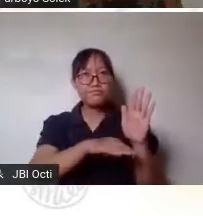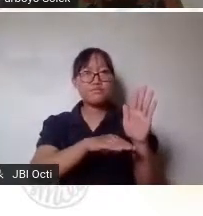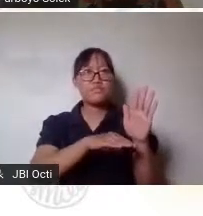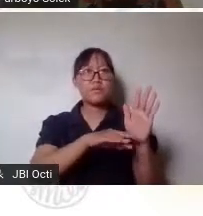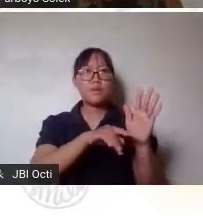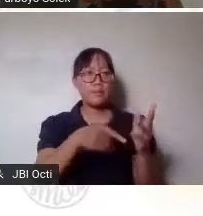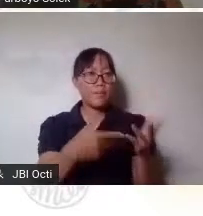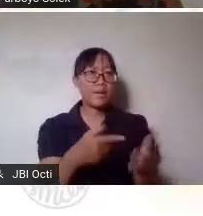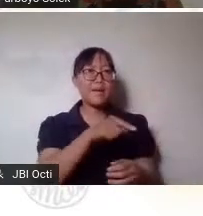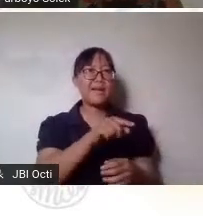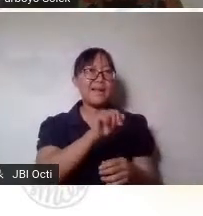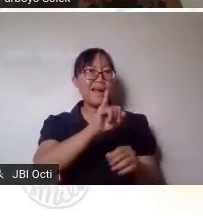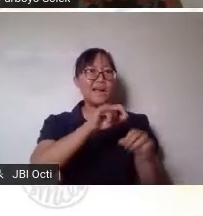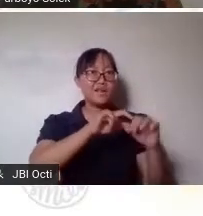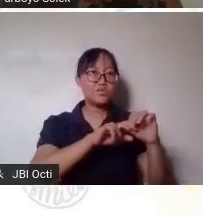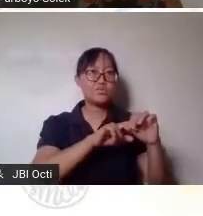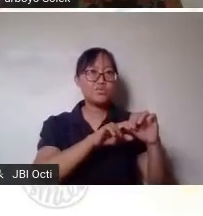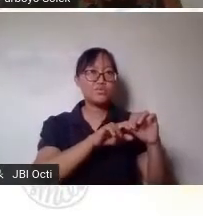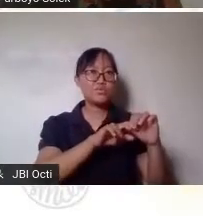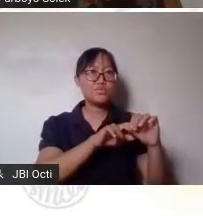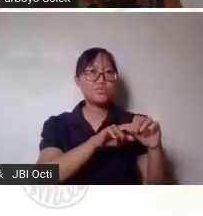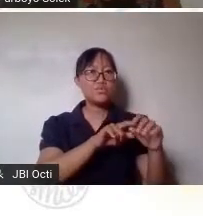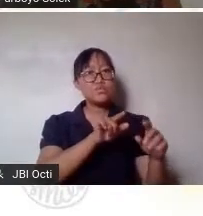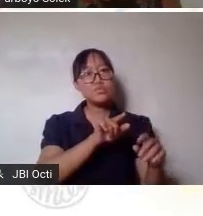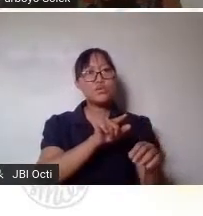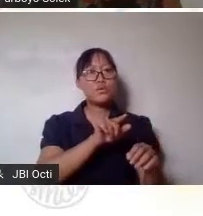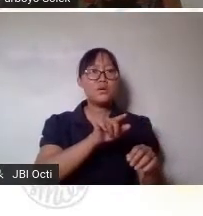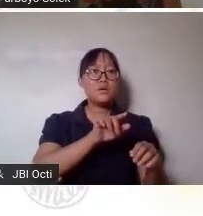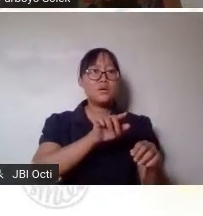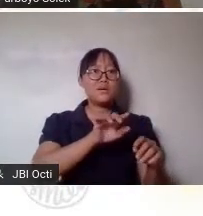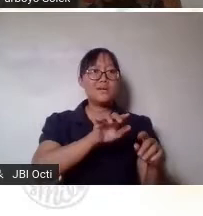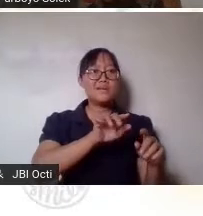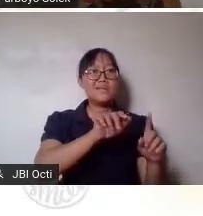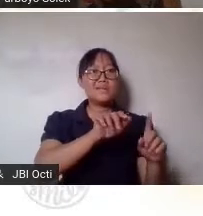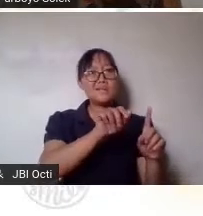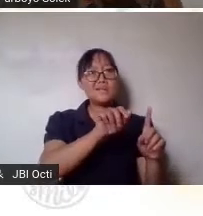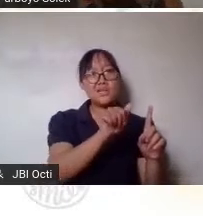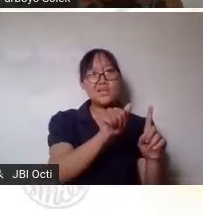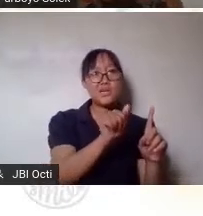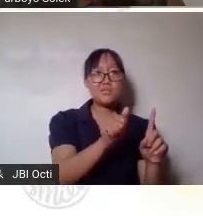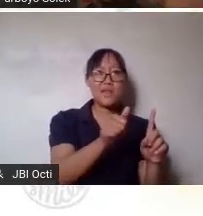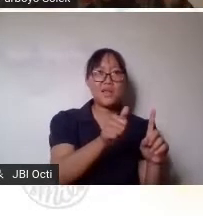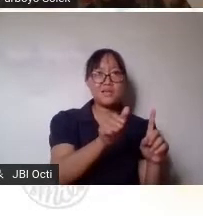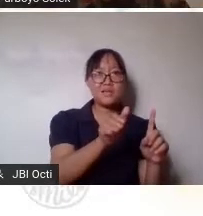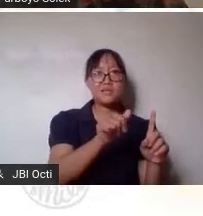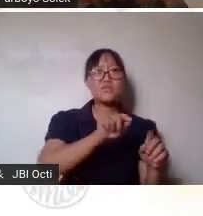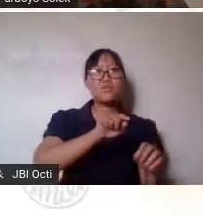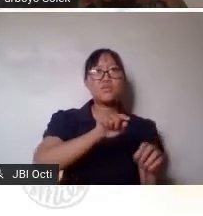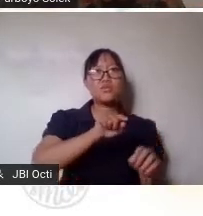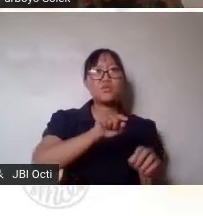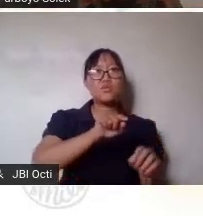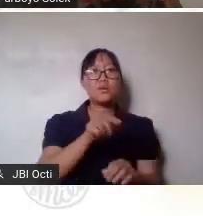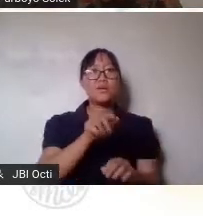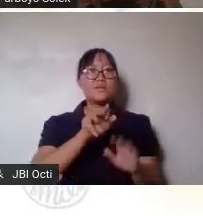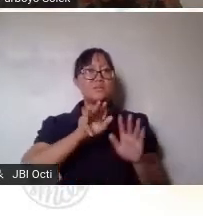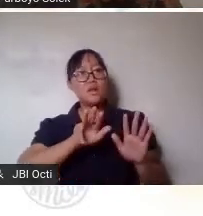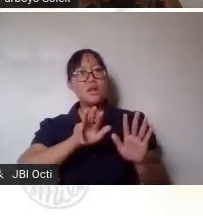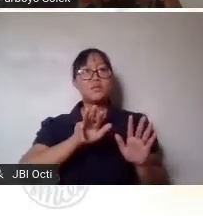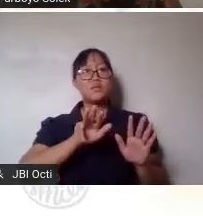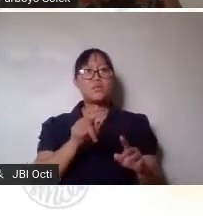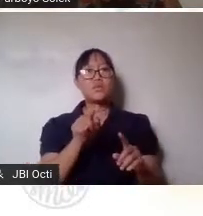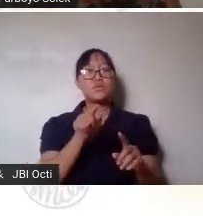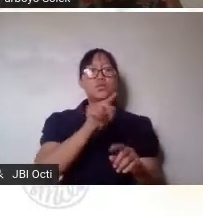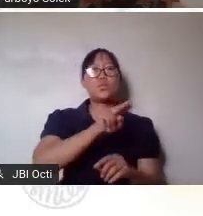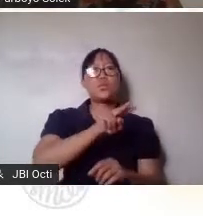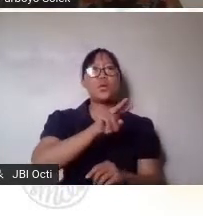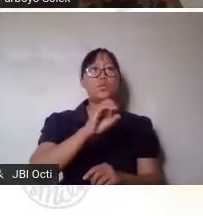sebesar 16 digit, 16,9 sampai 20 digit ya. Sehingga kalau secara genetik angka IQ-nya berada